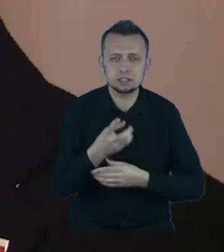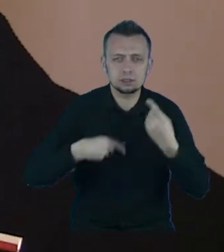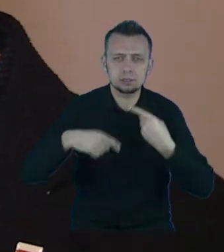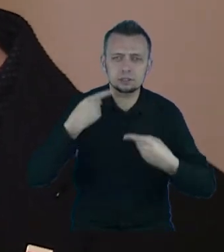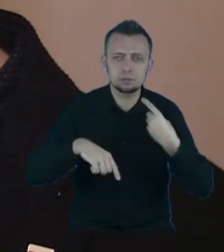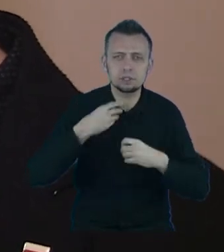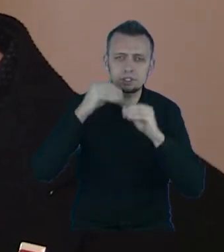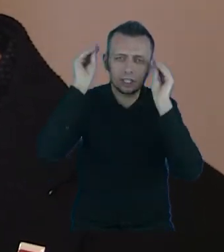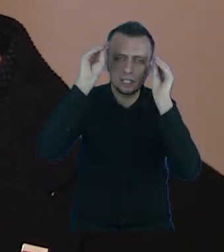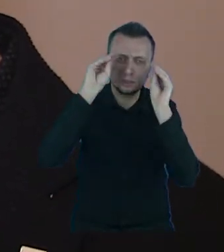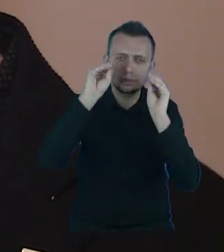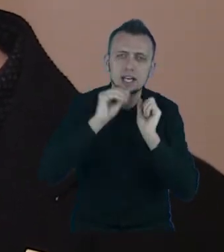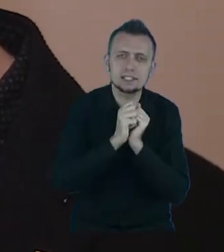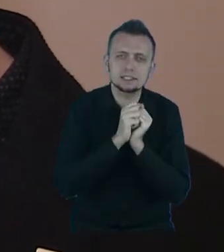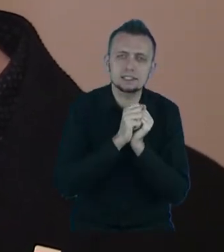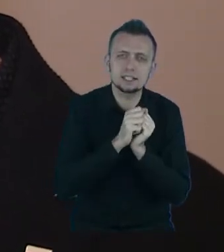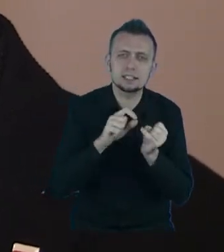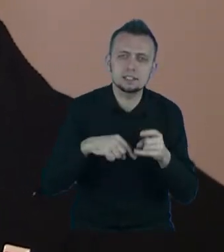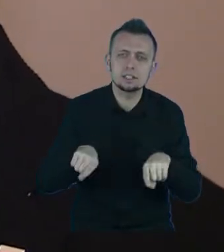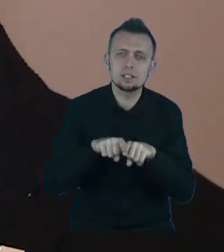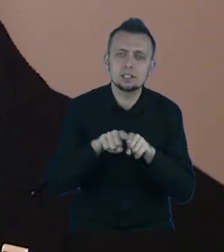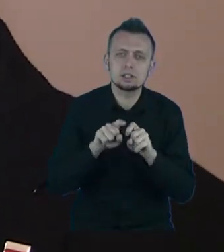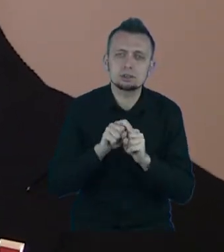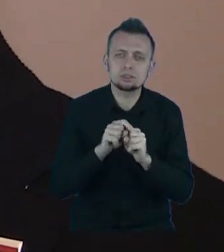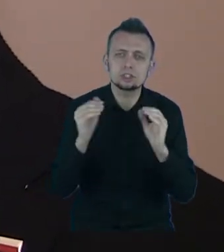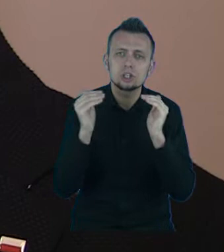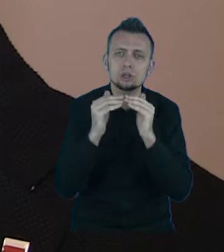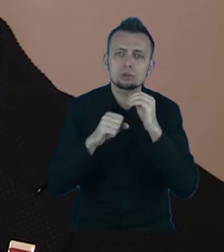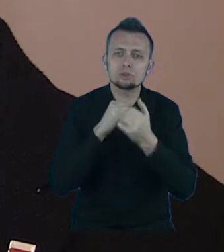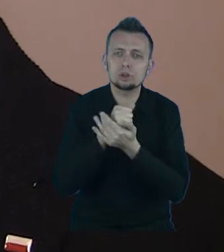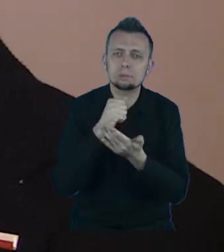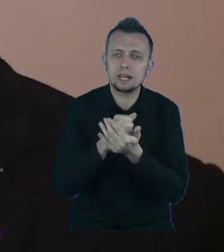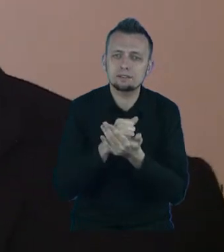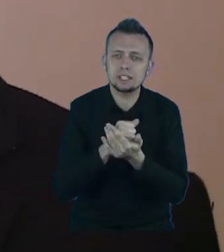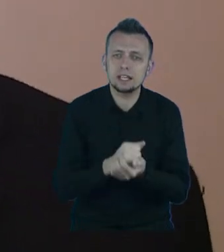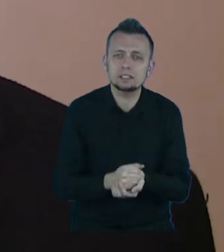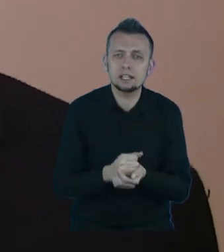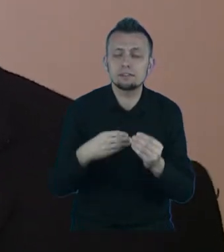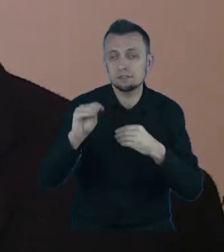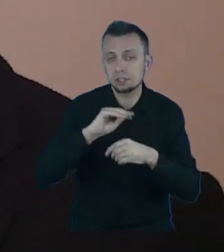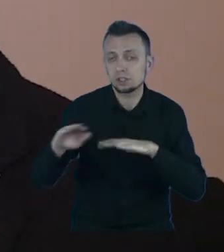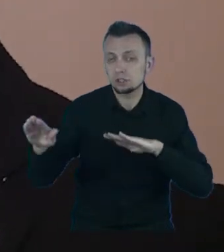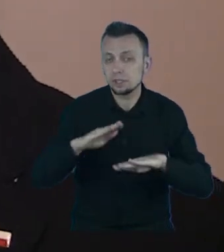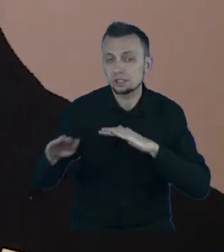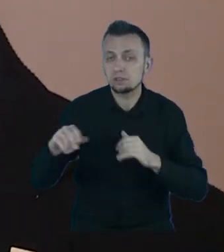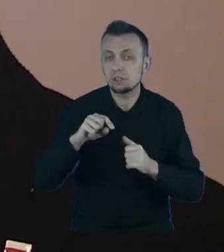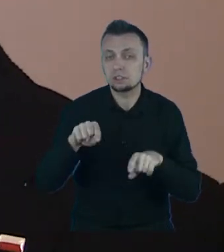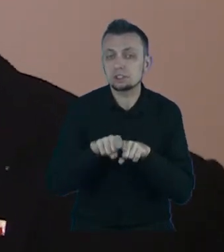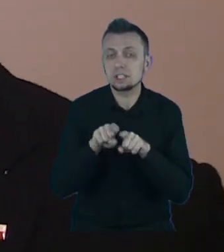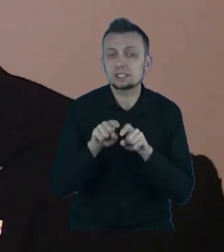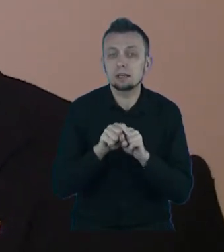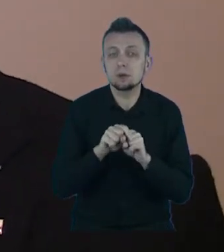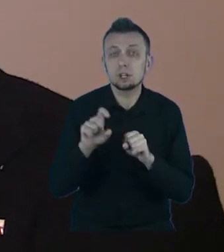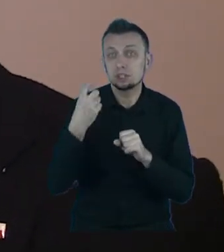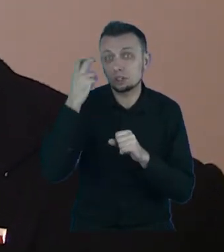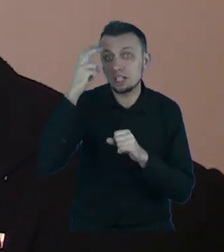po kwestie równouprawnienia i tak jest w większości miejscowości. Co ciekawe, w Kutnie pojawiły się pojęcia, które na co